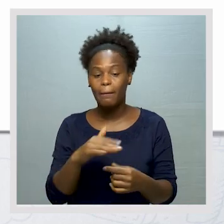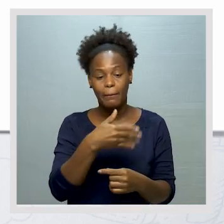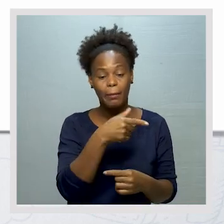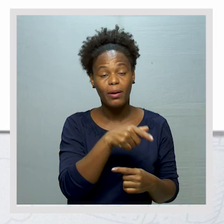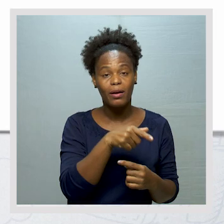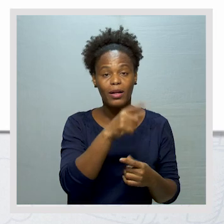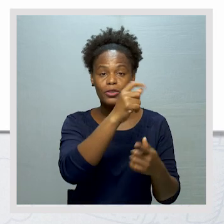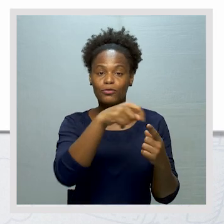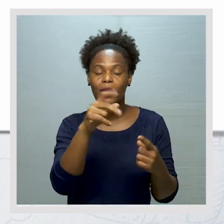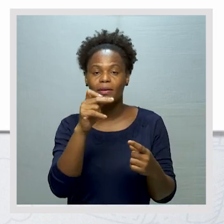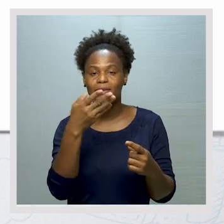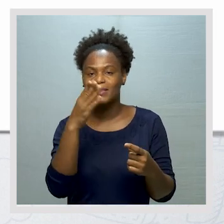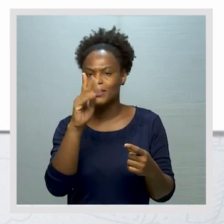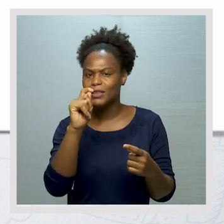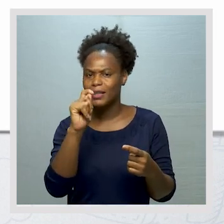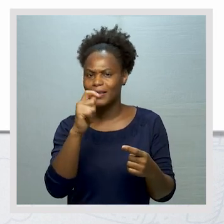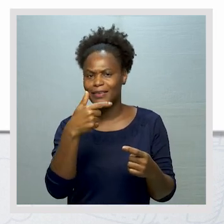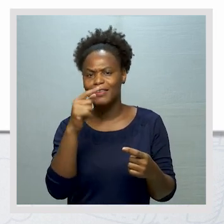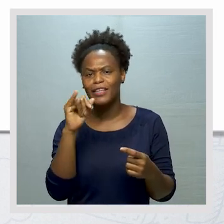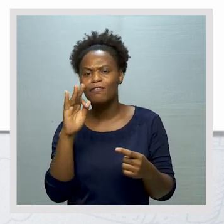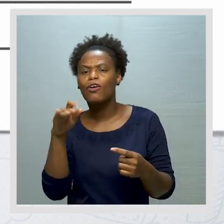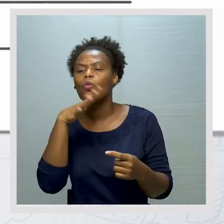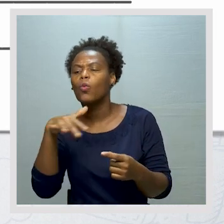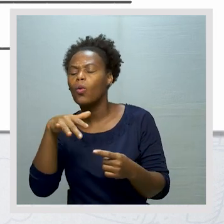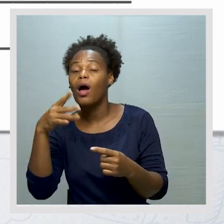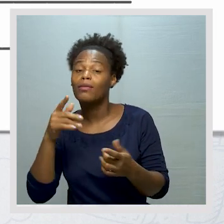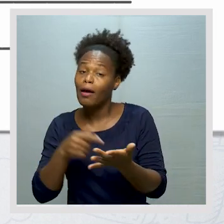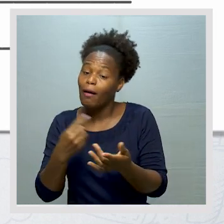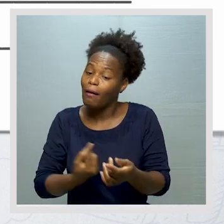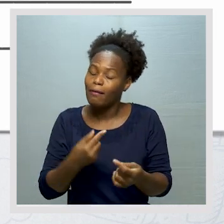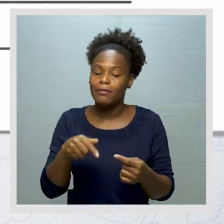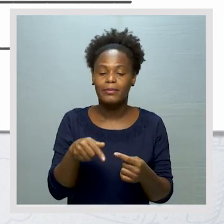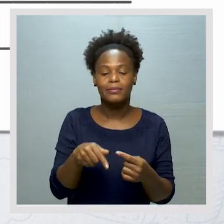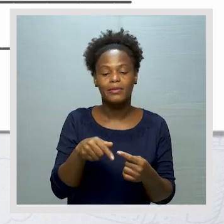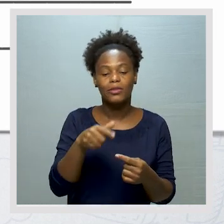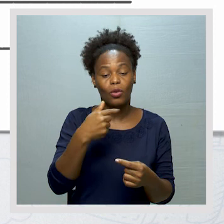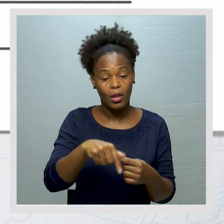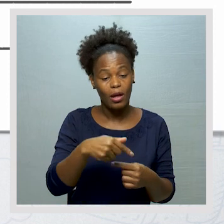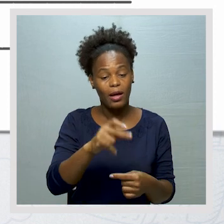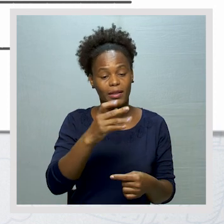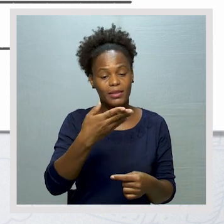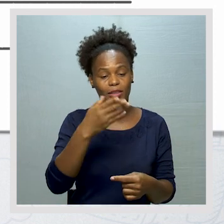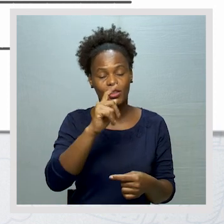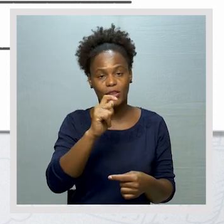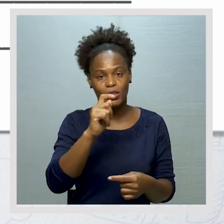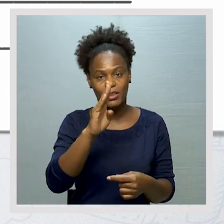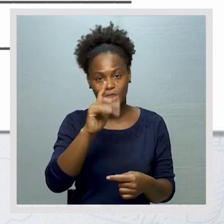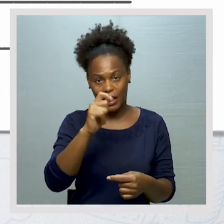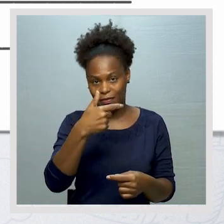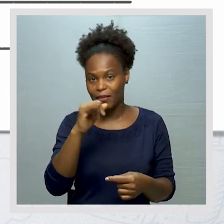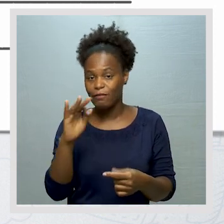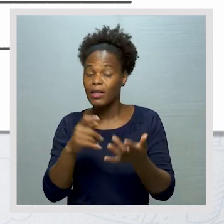mettez ces adjectifs à la place qui convient. Vous avez les adjectifs là. Vous avez un